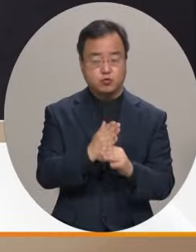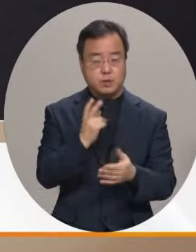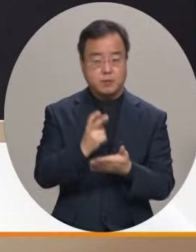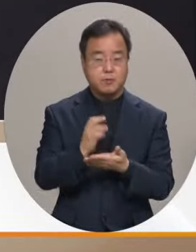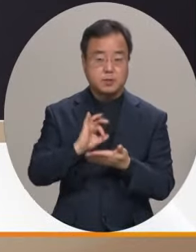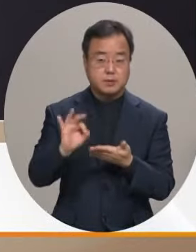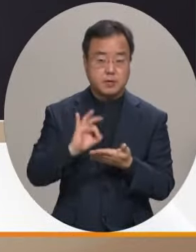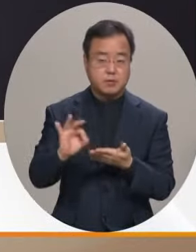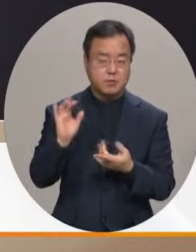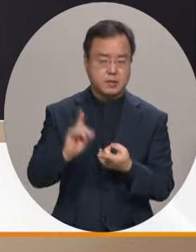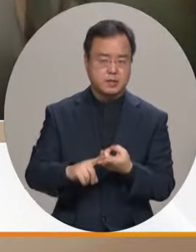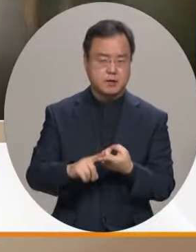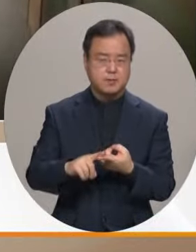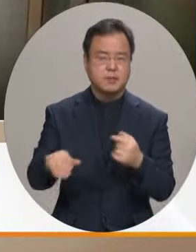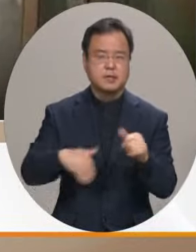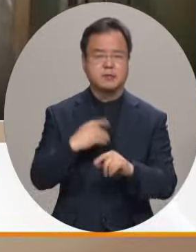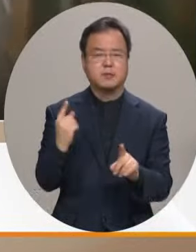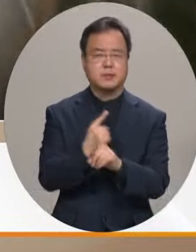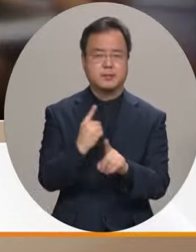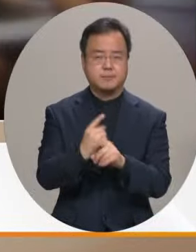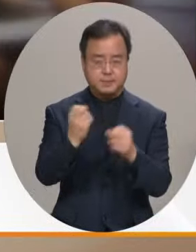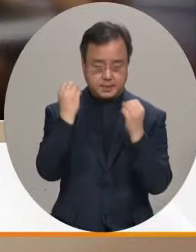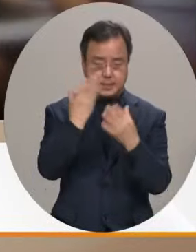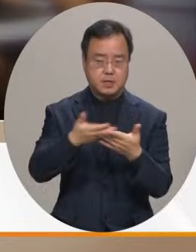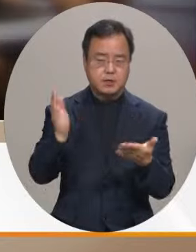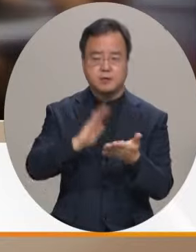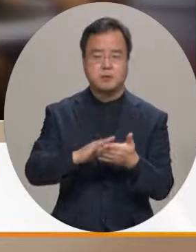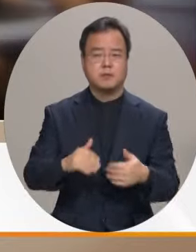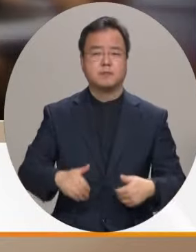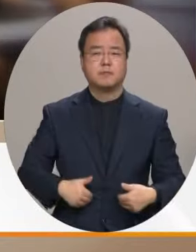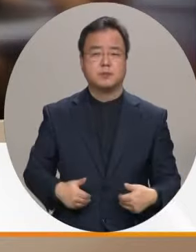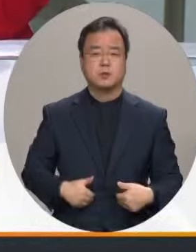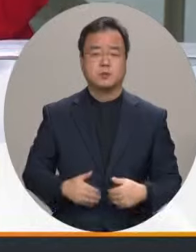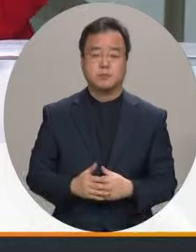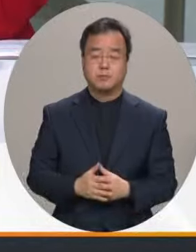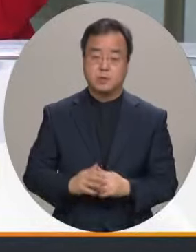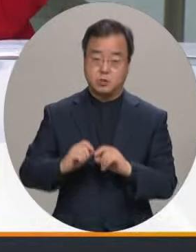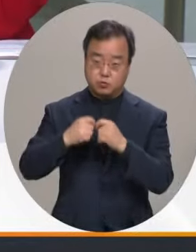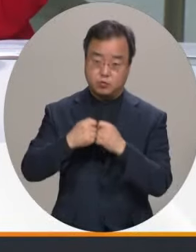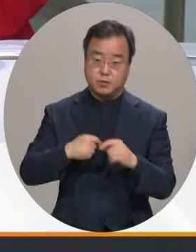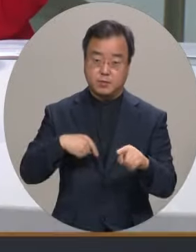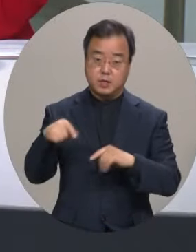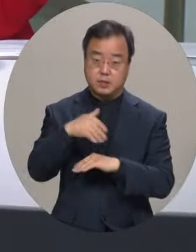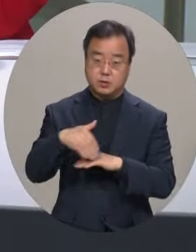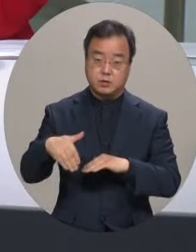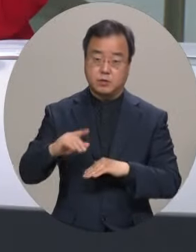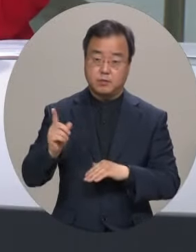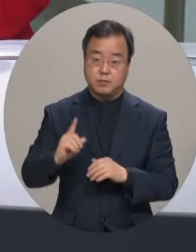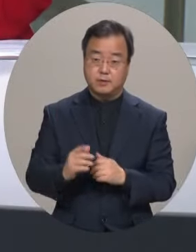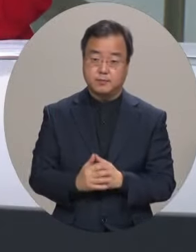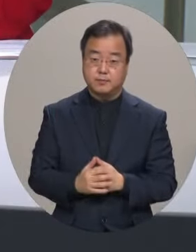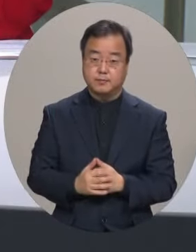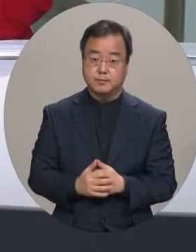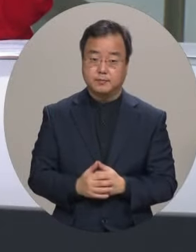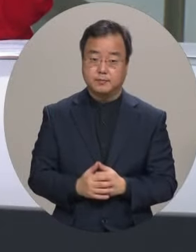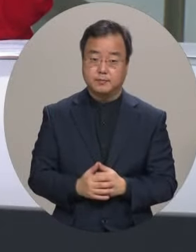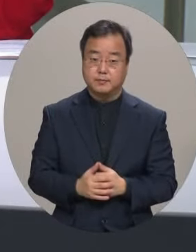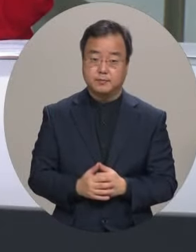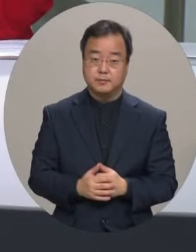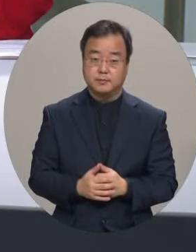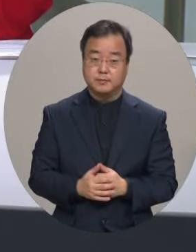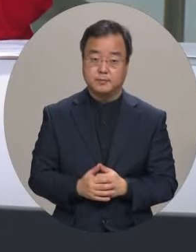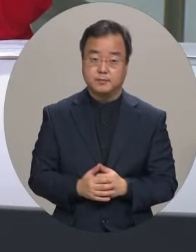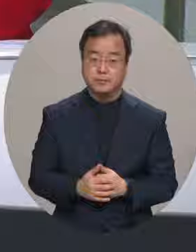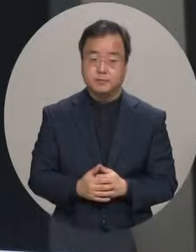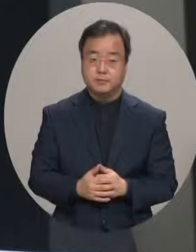대해서 과감한 개선이 이루어져야 합니다네 구체적인 정책들에 어떤 것들이 있을 수가 있을까요 아